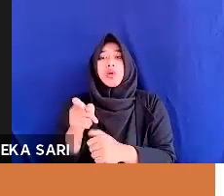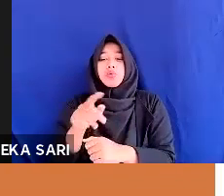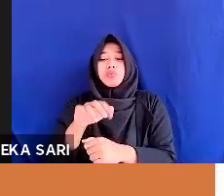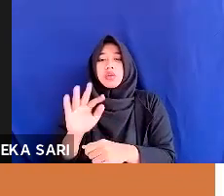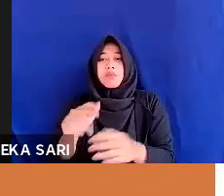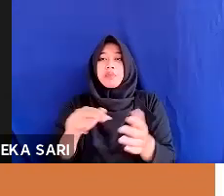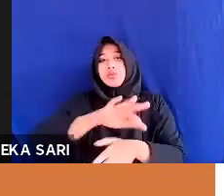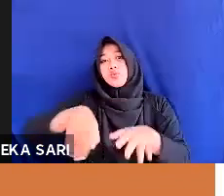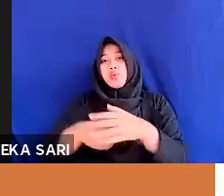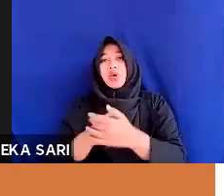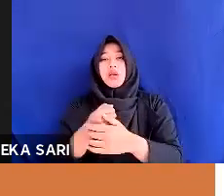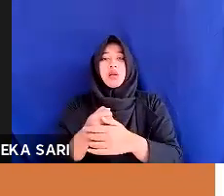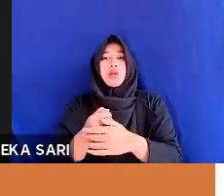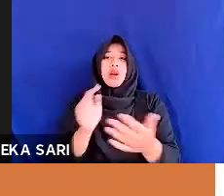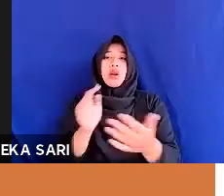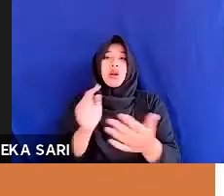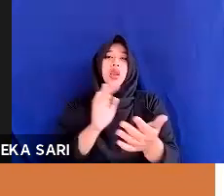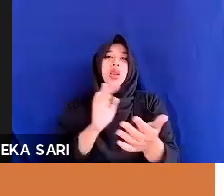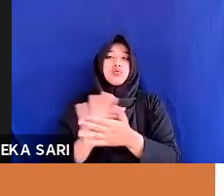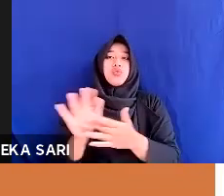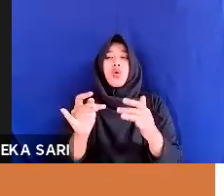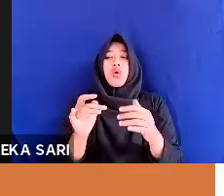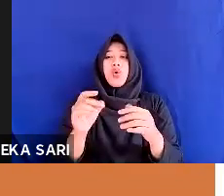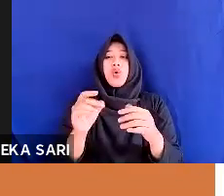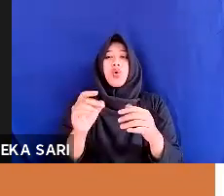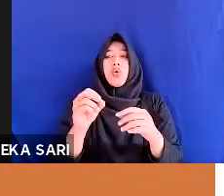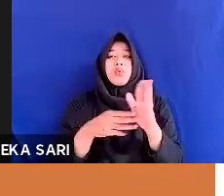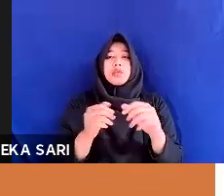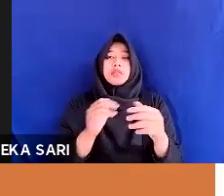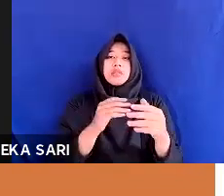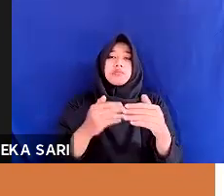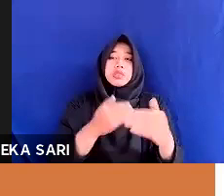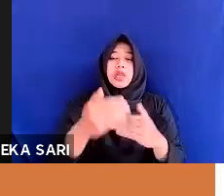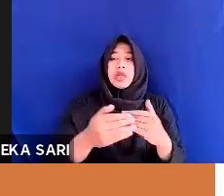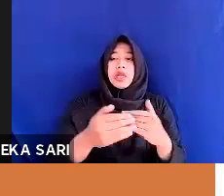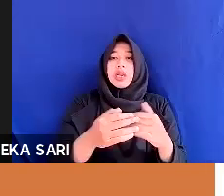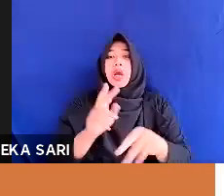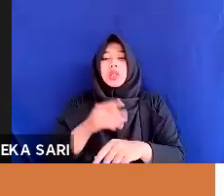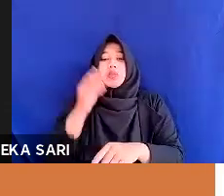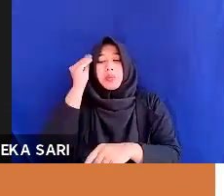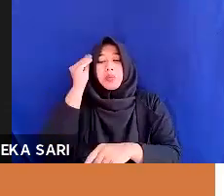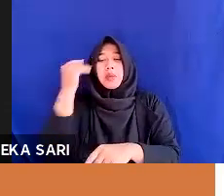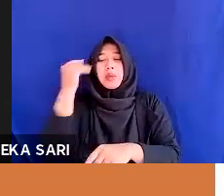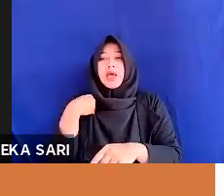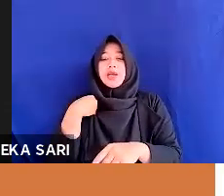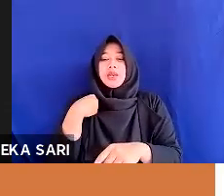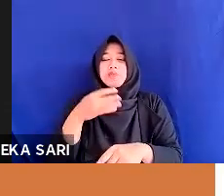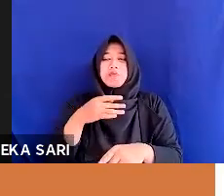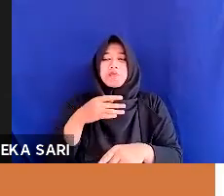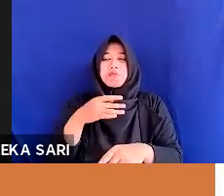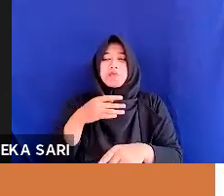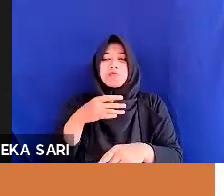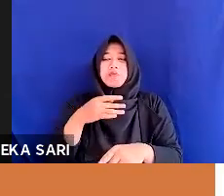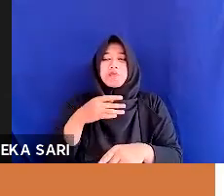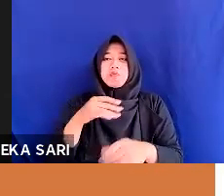berjalan dengan baik. Dan kalau kita memahami ada masalah, ancaman, tantangan yang kita hadapi, agar supaya kita antisipasi, kita